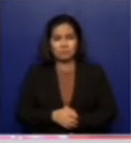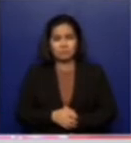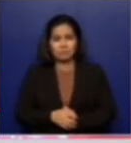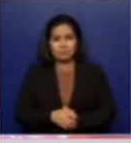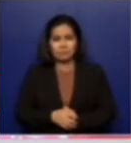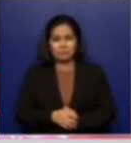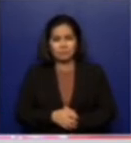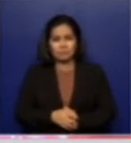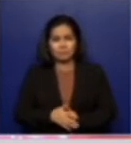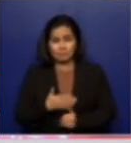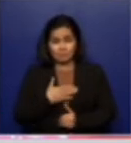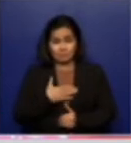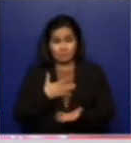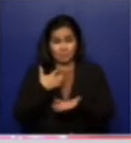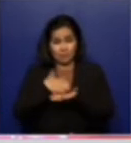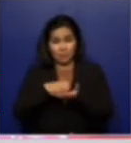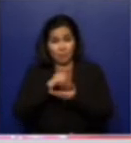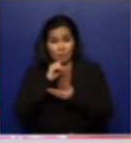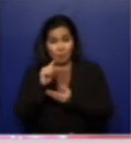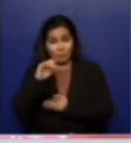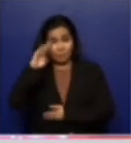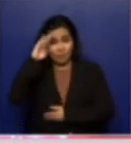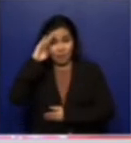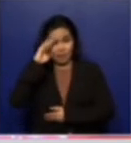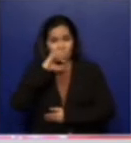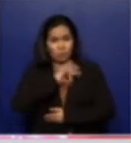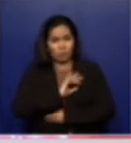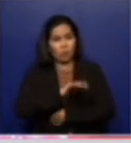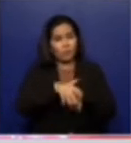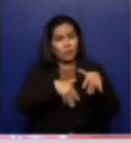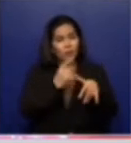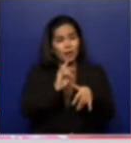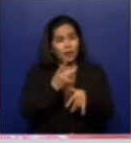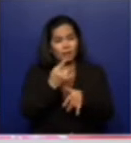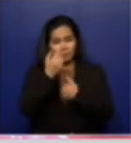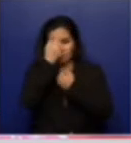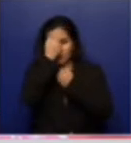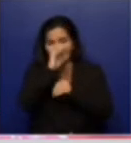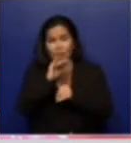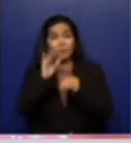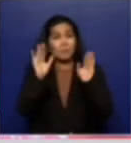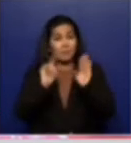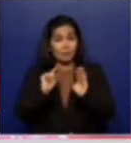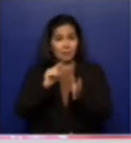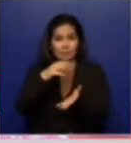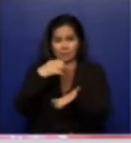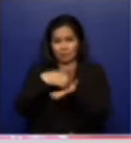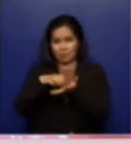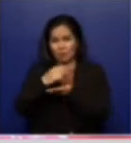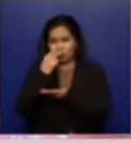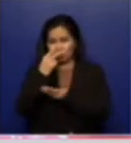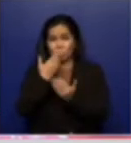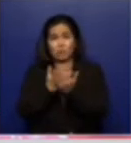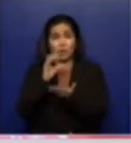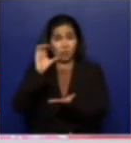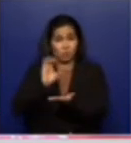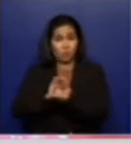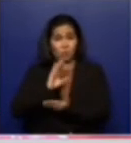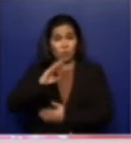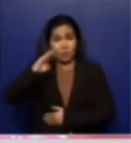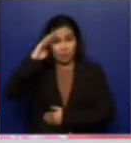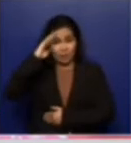ผมจะชี้ให้เห็นว่ากองทัพนั้นไม่ได้แคร์ความรู้สึกของพี่น้องประชาชนโดยไปดูงบประมาณของ3เหล่า